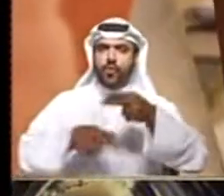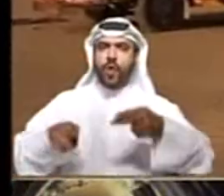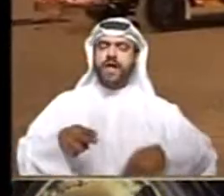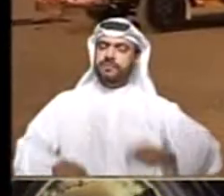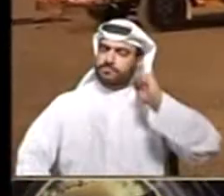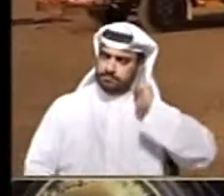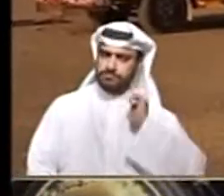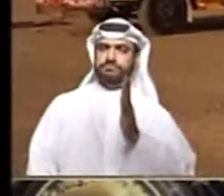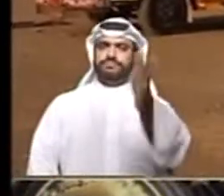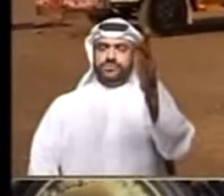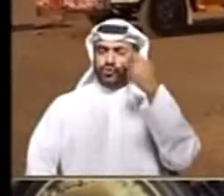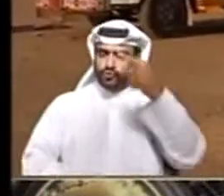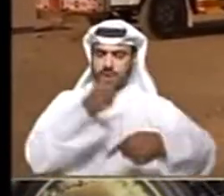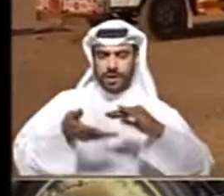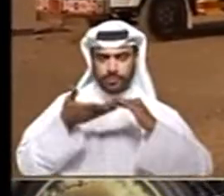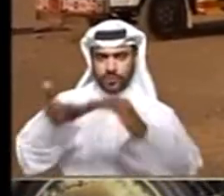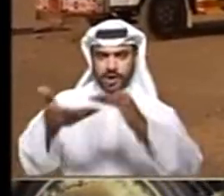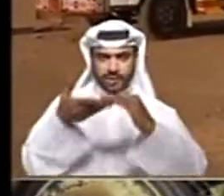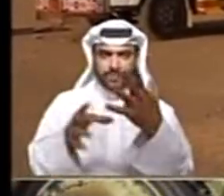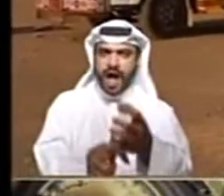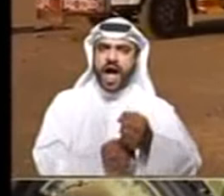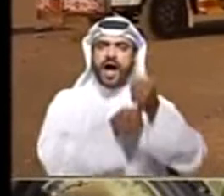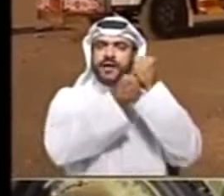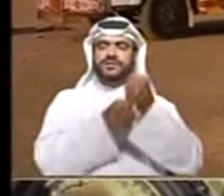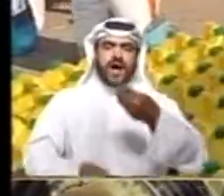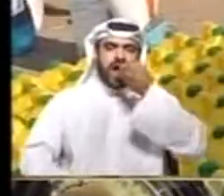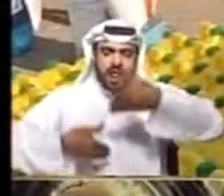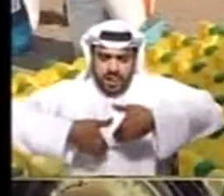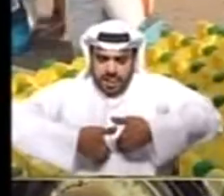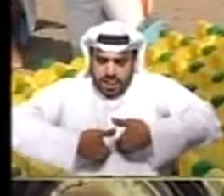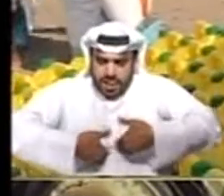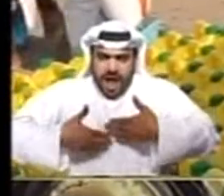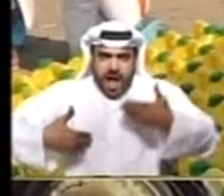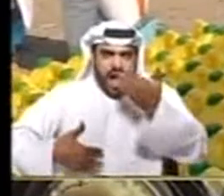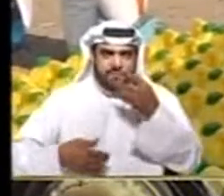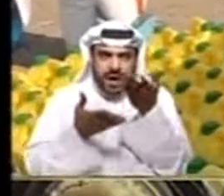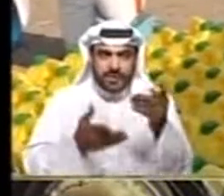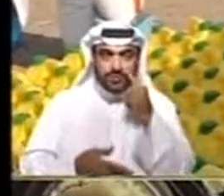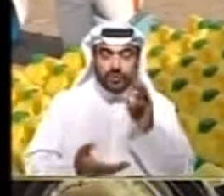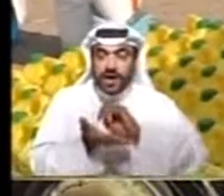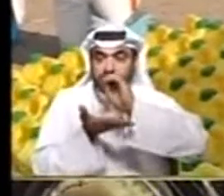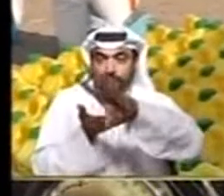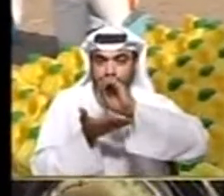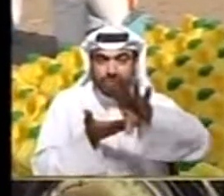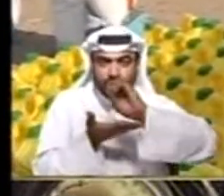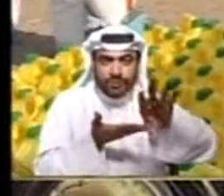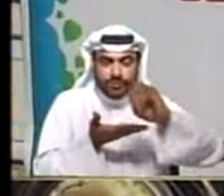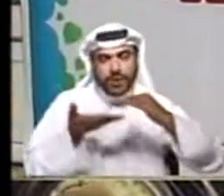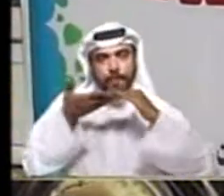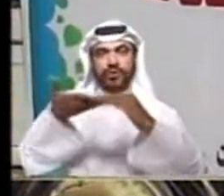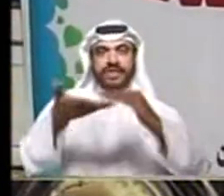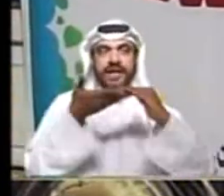الإنسانية الكويت لإنقاذهم من شبح المجاعة، فقد قامت بتدشين توزيع مساعدات